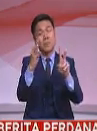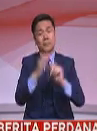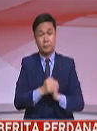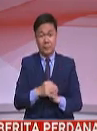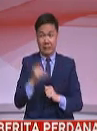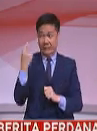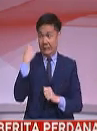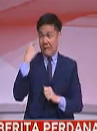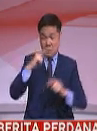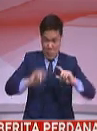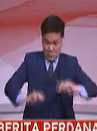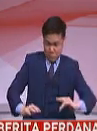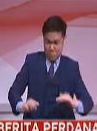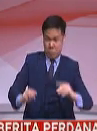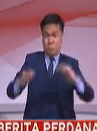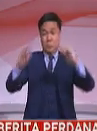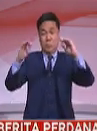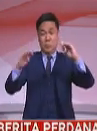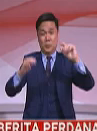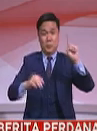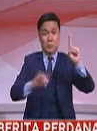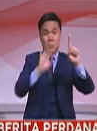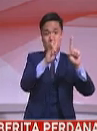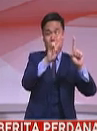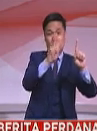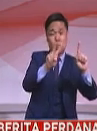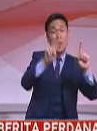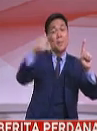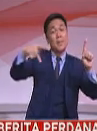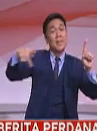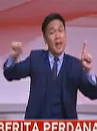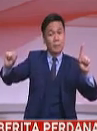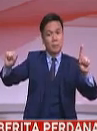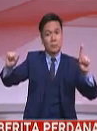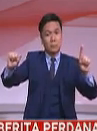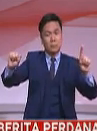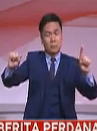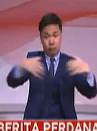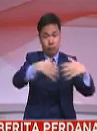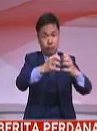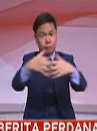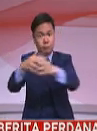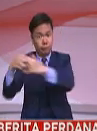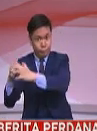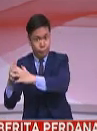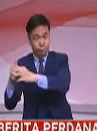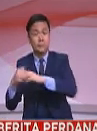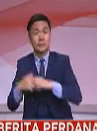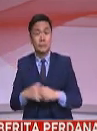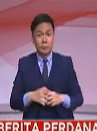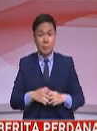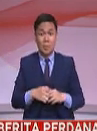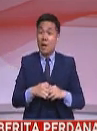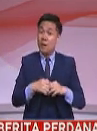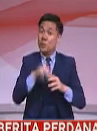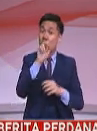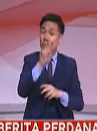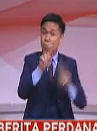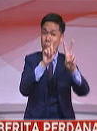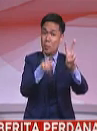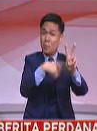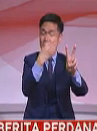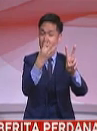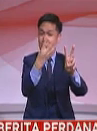Puncak banjir berlaku sejumlah 72 pusat base dibuka oleh pulsa ada bencana dengan melibatkan